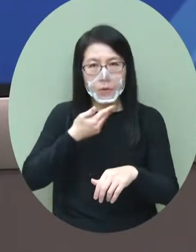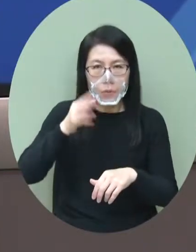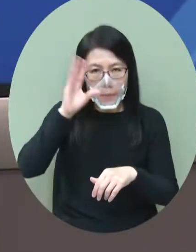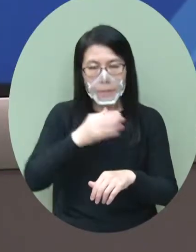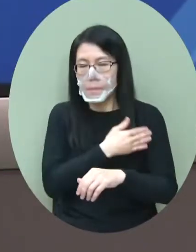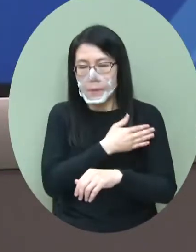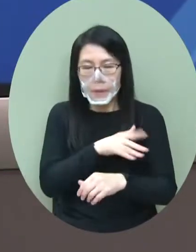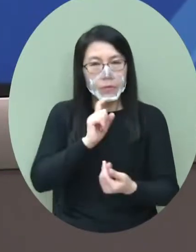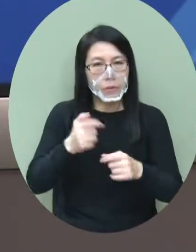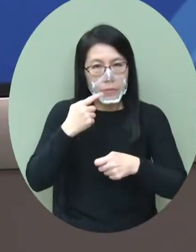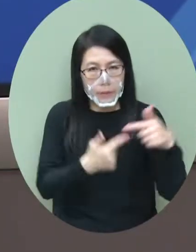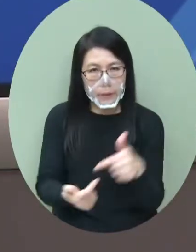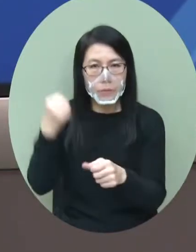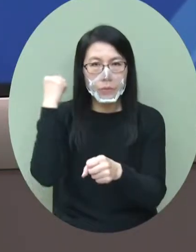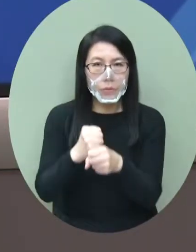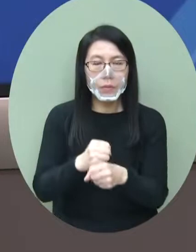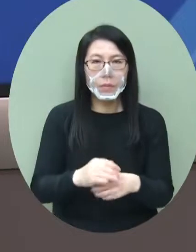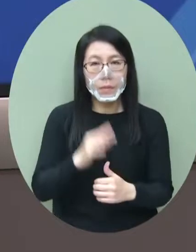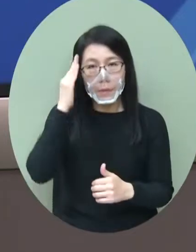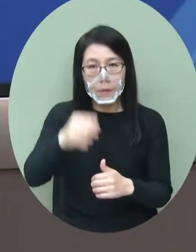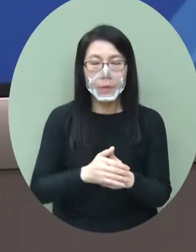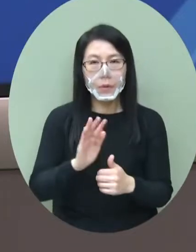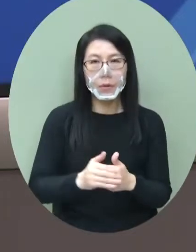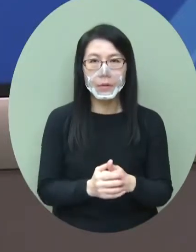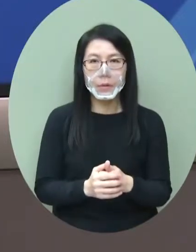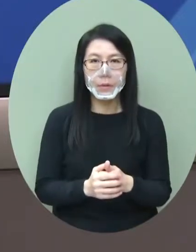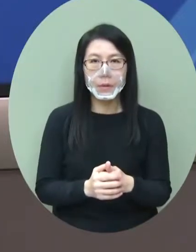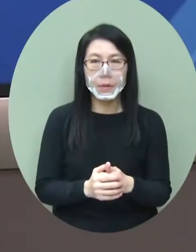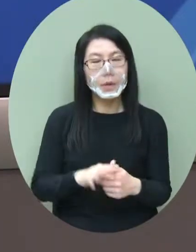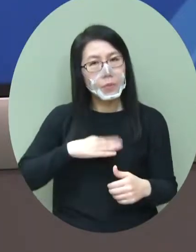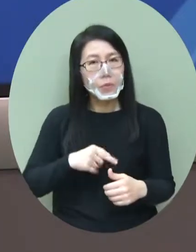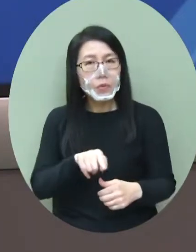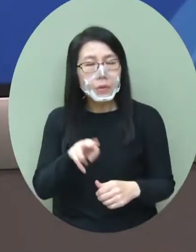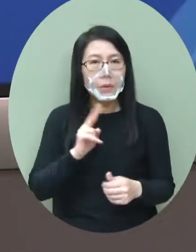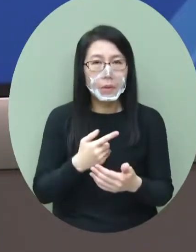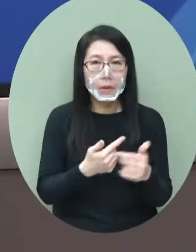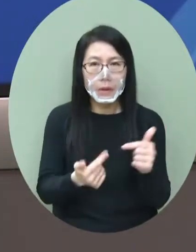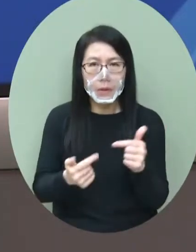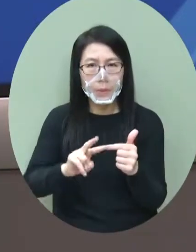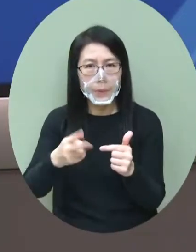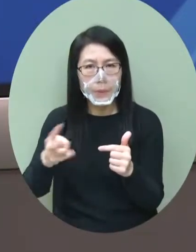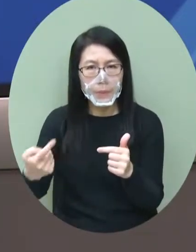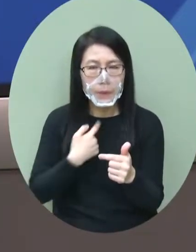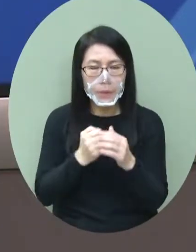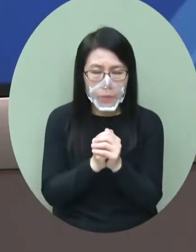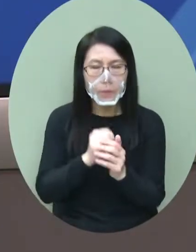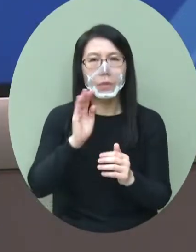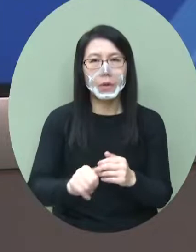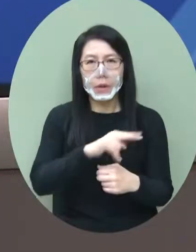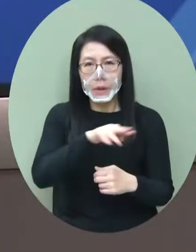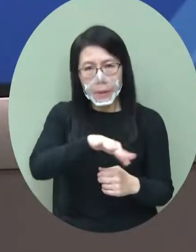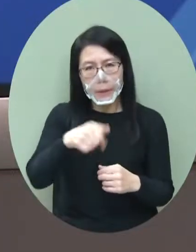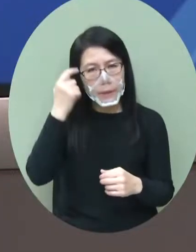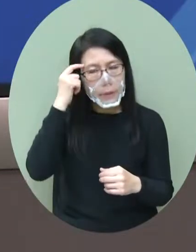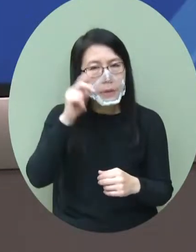所以每星期七天不分昼夜，这些工作都在持续。我们希望我们能够满足不